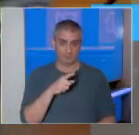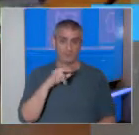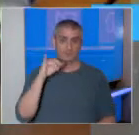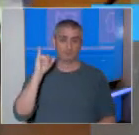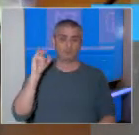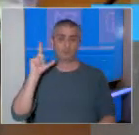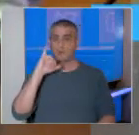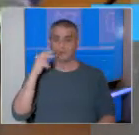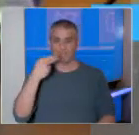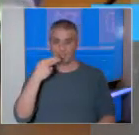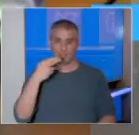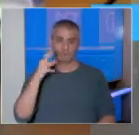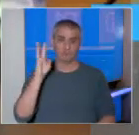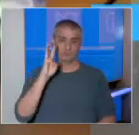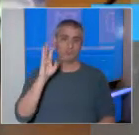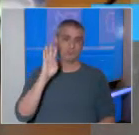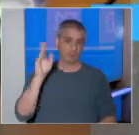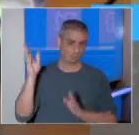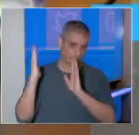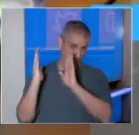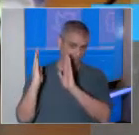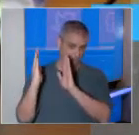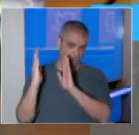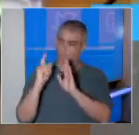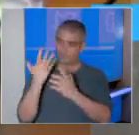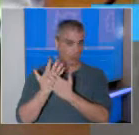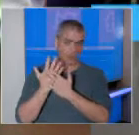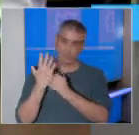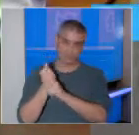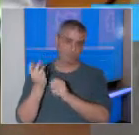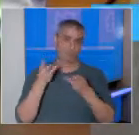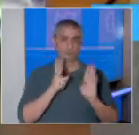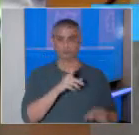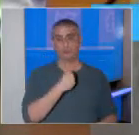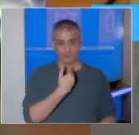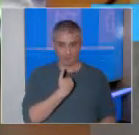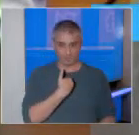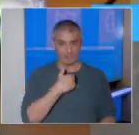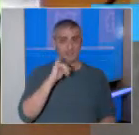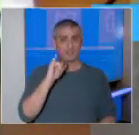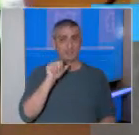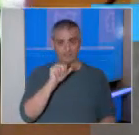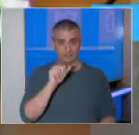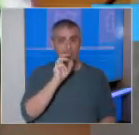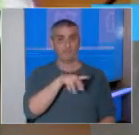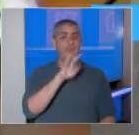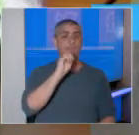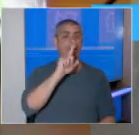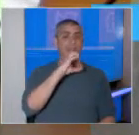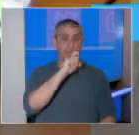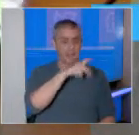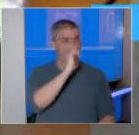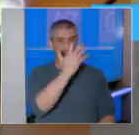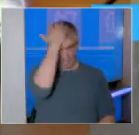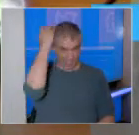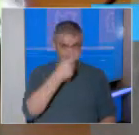יוליה ושאשה וכל אלה, שזה לא הוכיח את עצמו, ויש שיטת יעקב אשר ומלכיאלי,